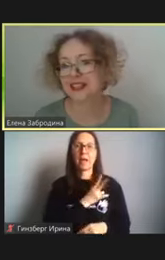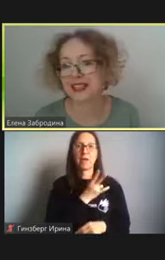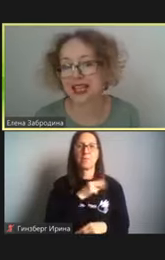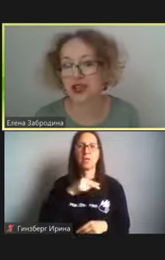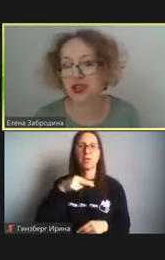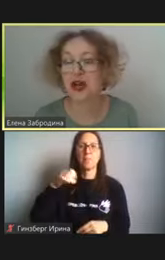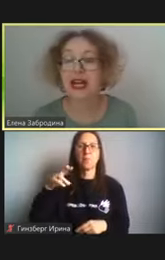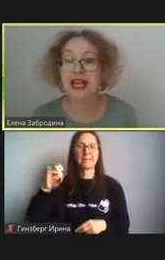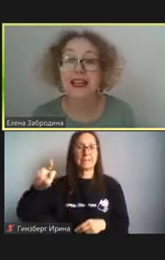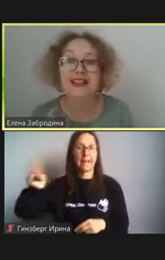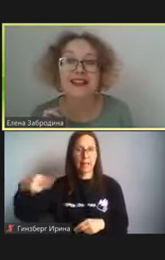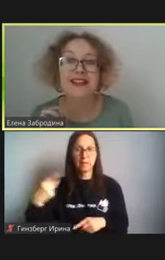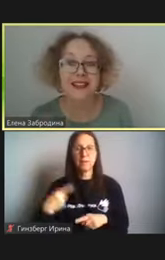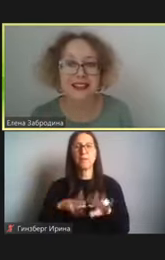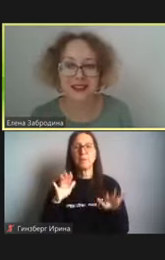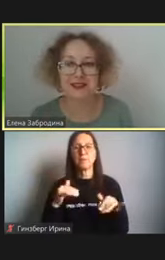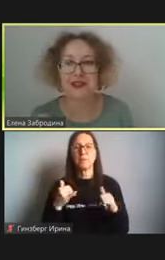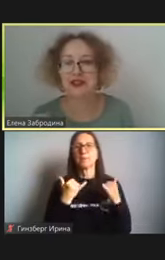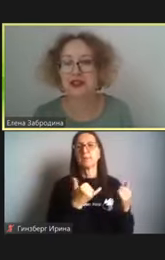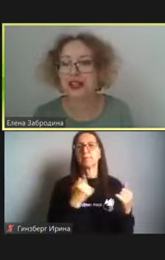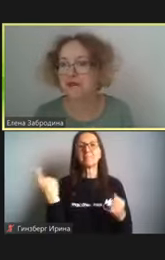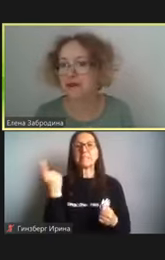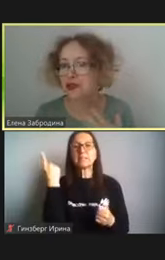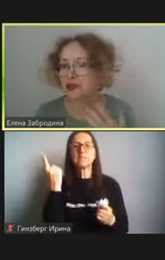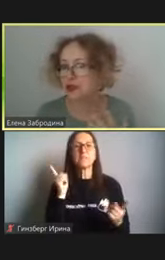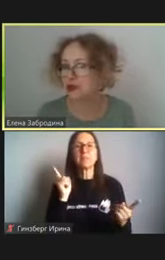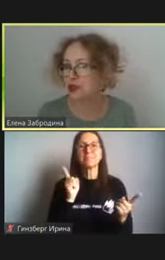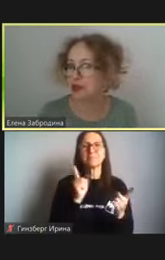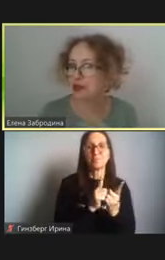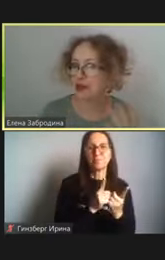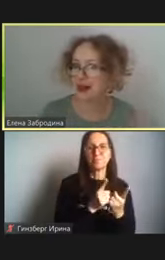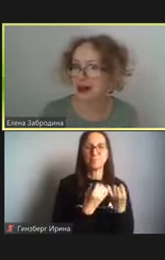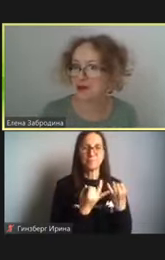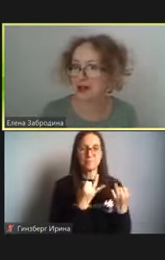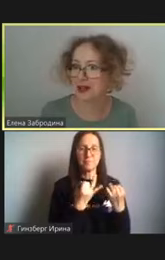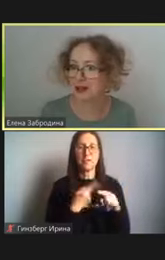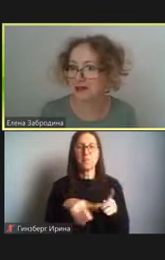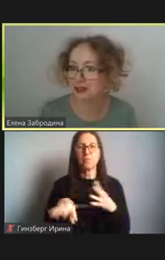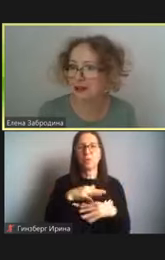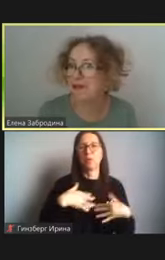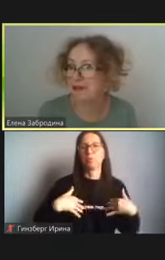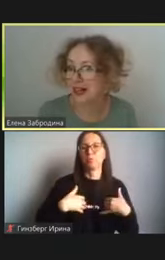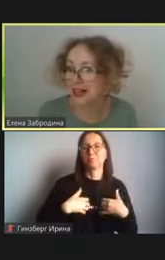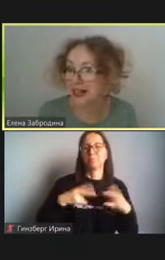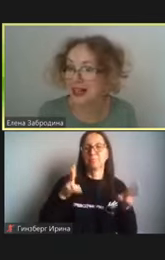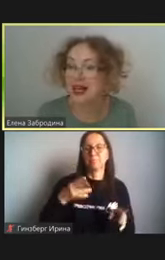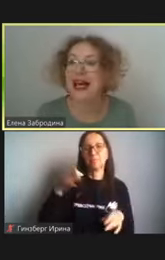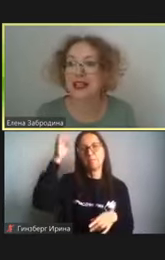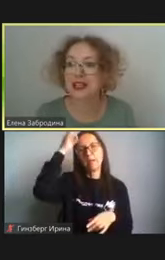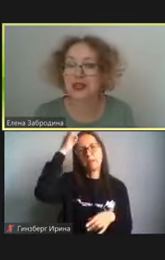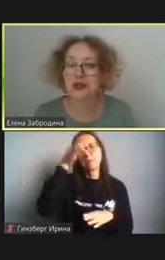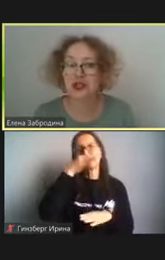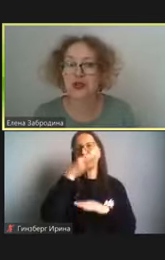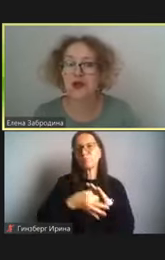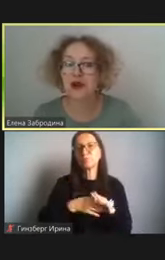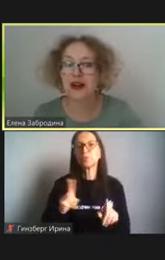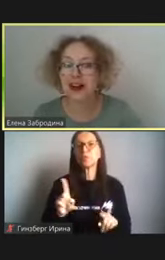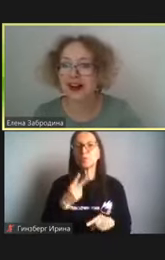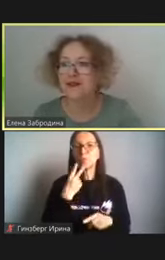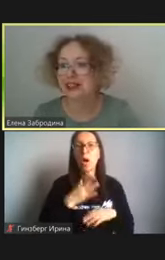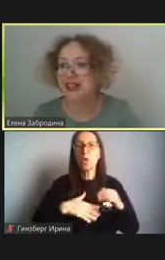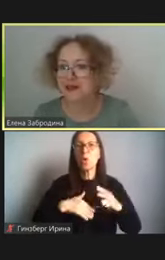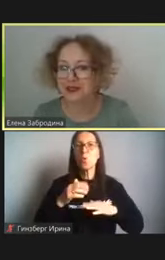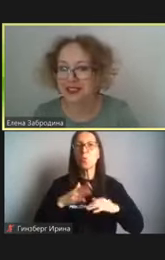шаг навстречу. И единственное, что нам про всю вот эту драму как бы напоминает, это то, что